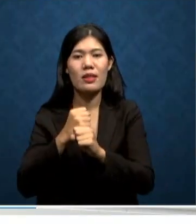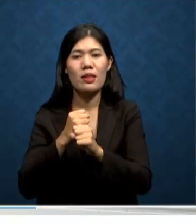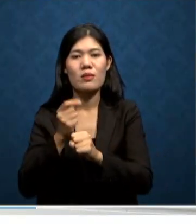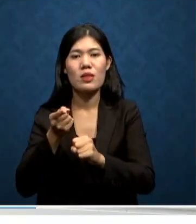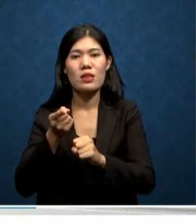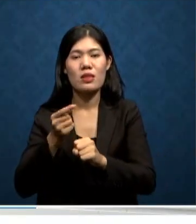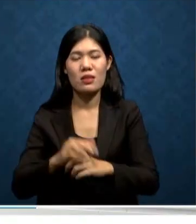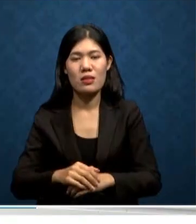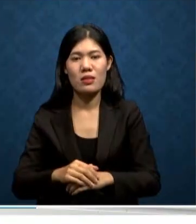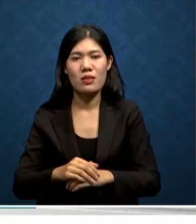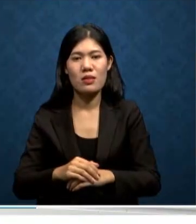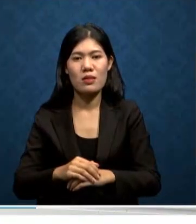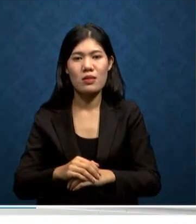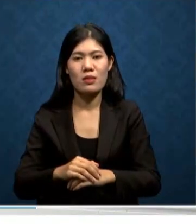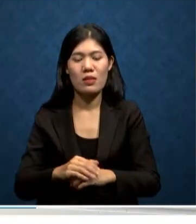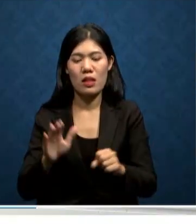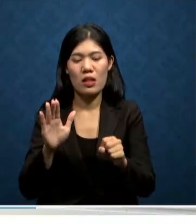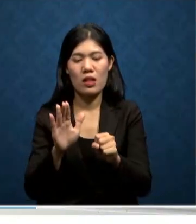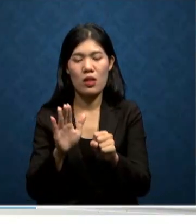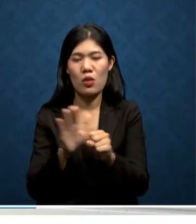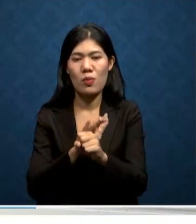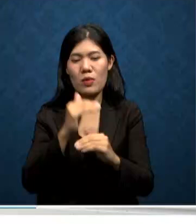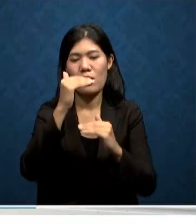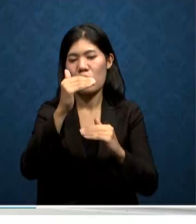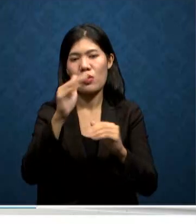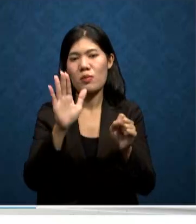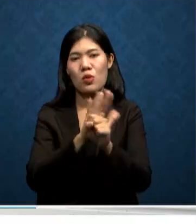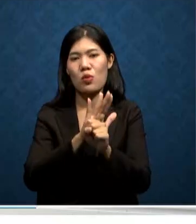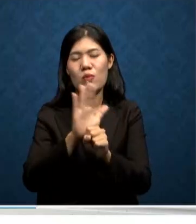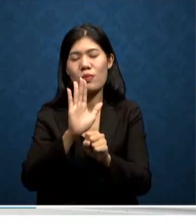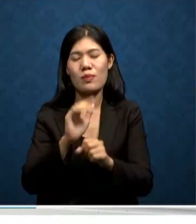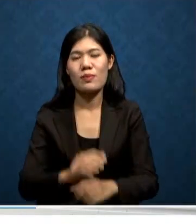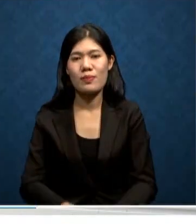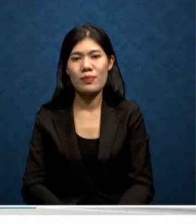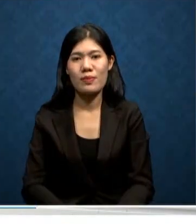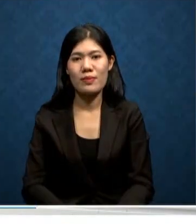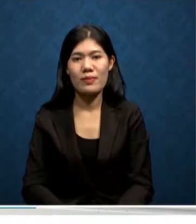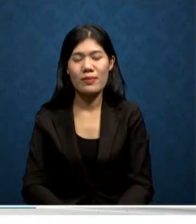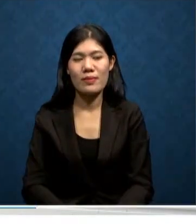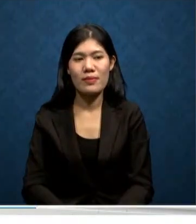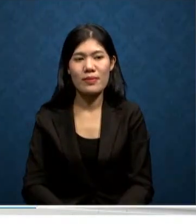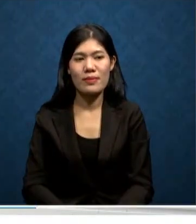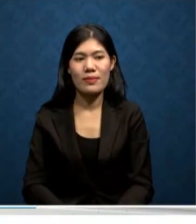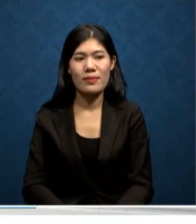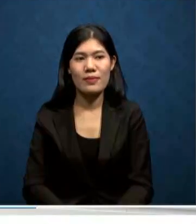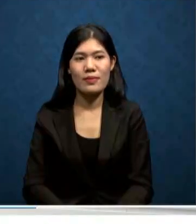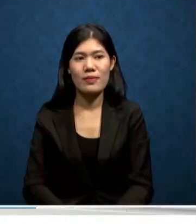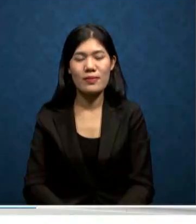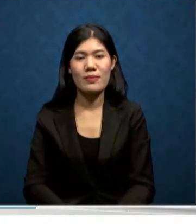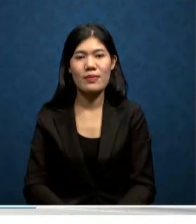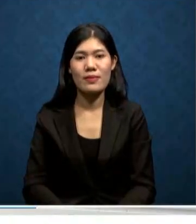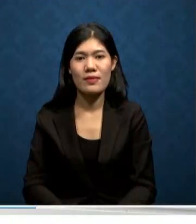กรอบวงเงินงบประมาณของกบฐนะครับอันนี้ขออนุญาตกราบเรียนว่าเอ่อข้อเท็จจริงก็เป็นอย่างที่ท่าน